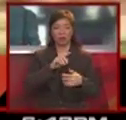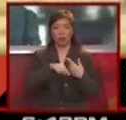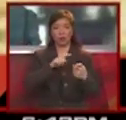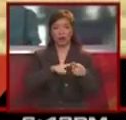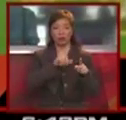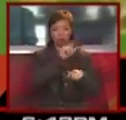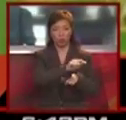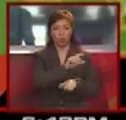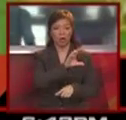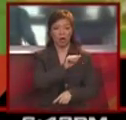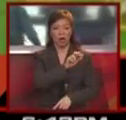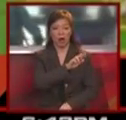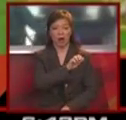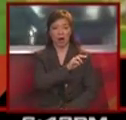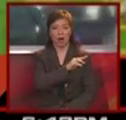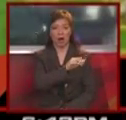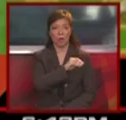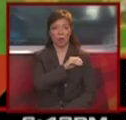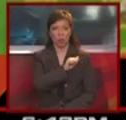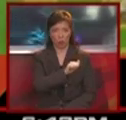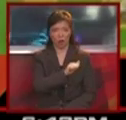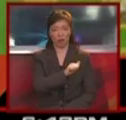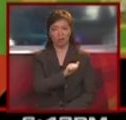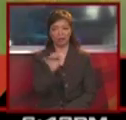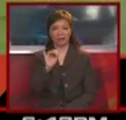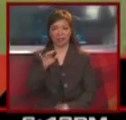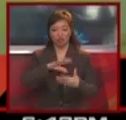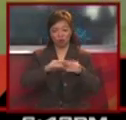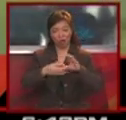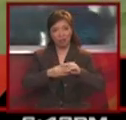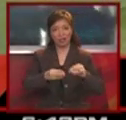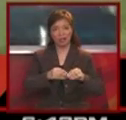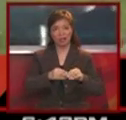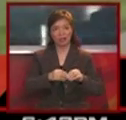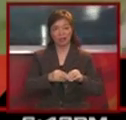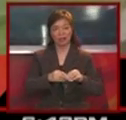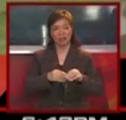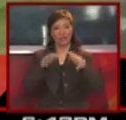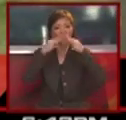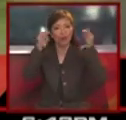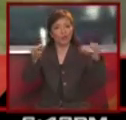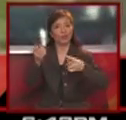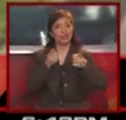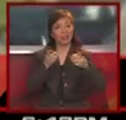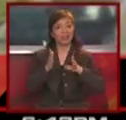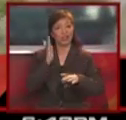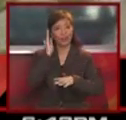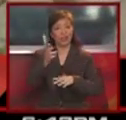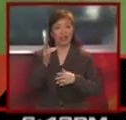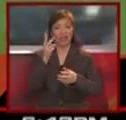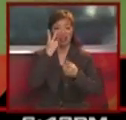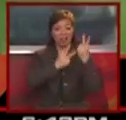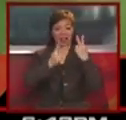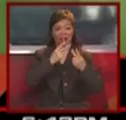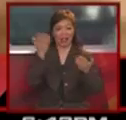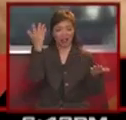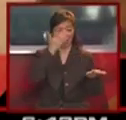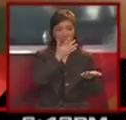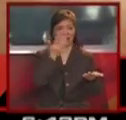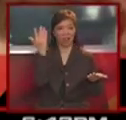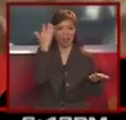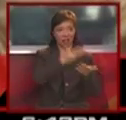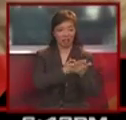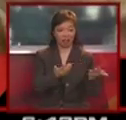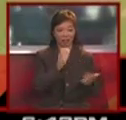ito, usap-usapang may isa pang sikat na Hollywood director na bibisita rito sa bansa sa Agosto para tingnan kung pwede niyang